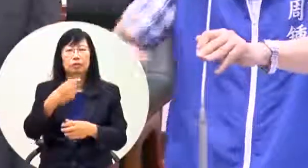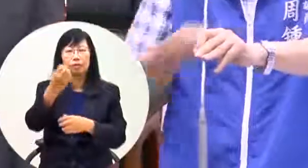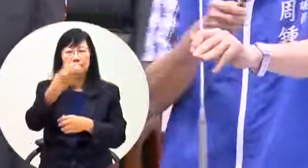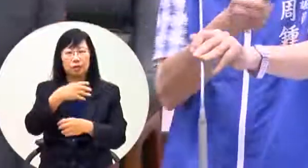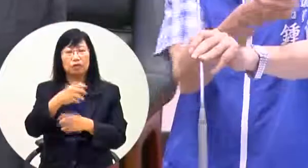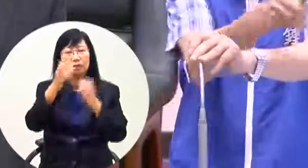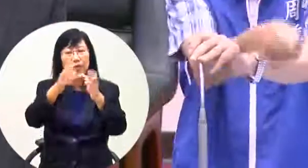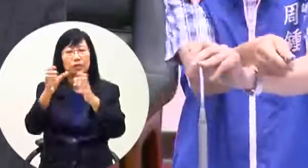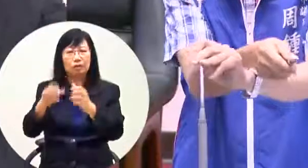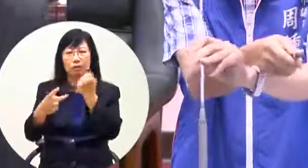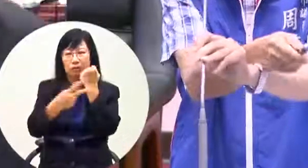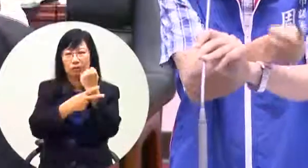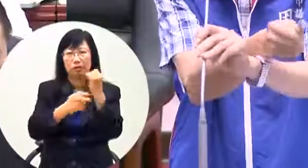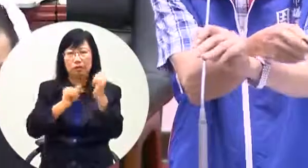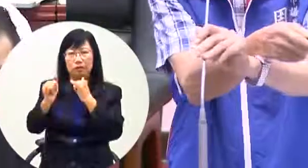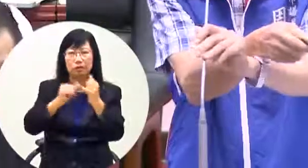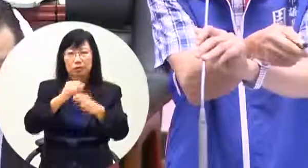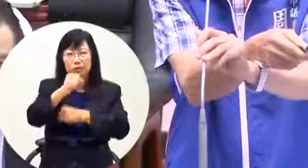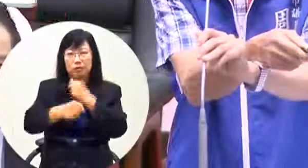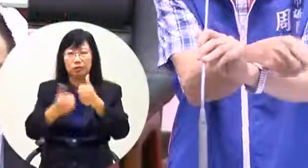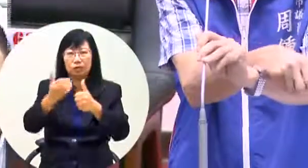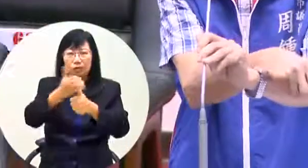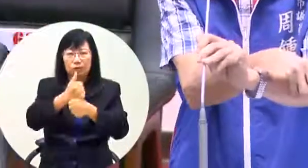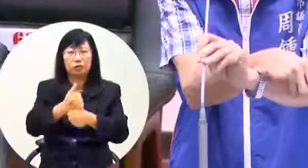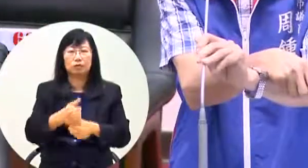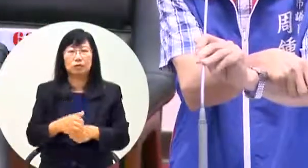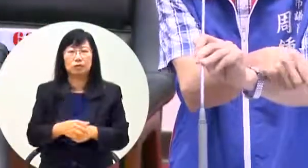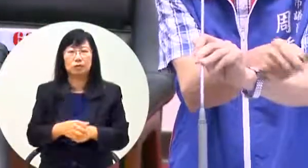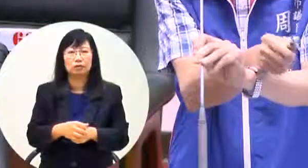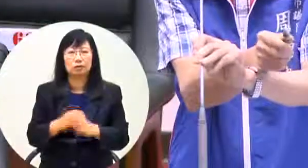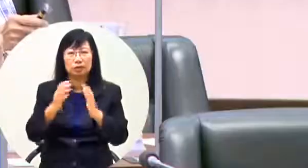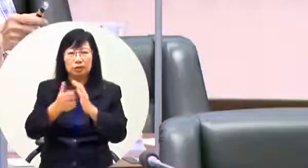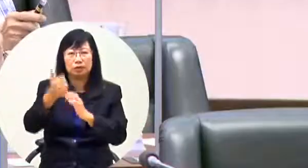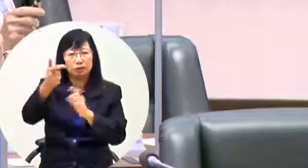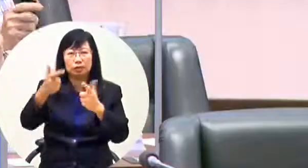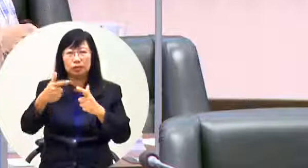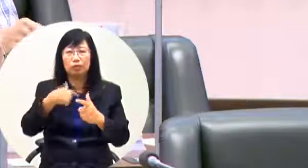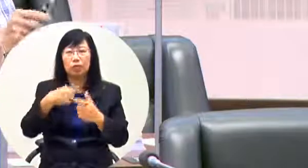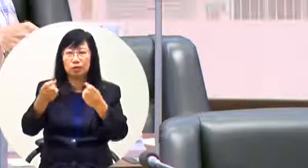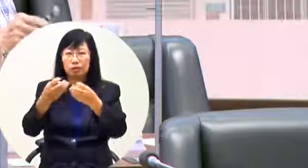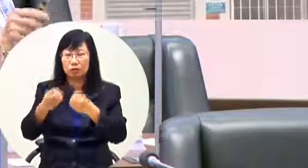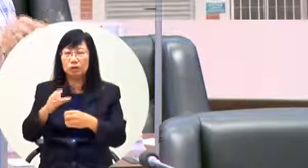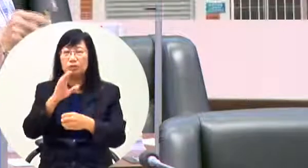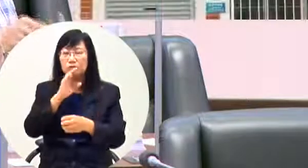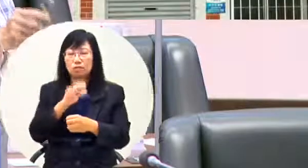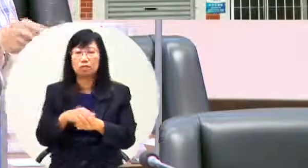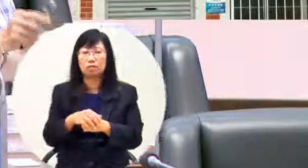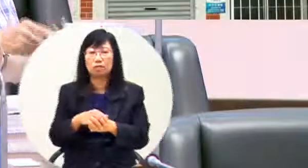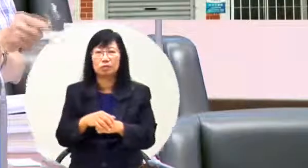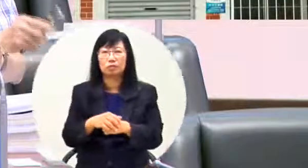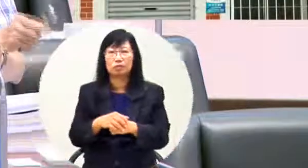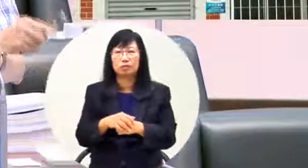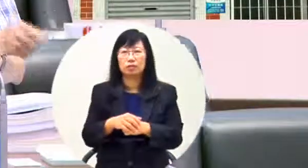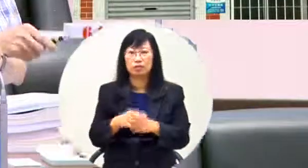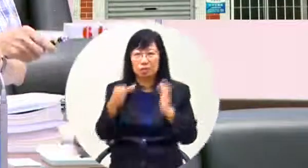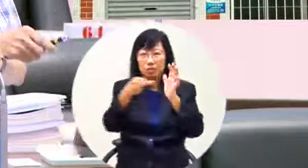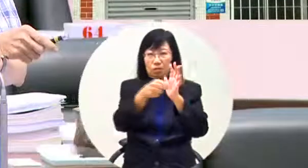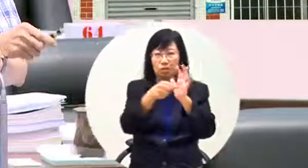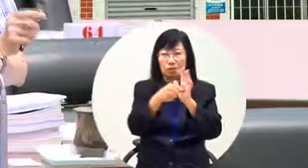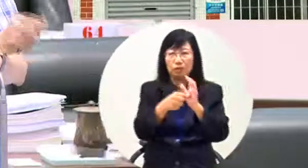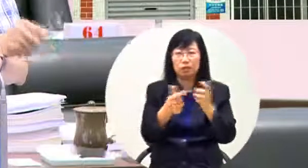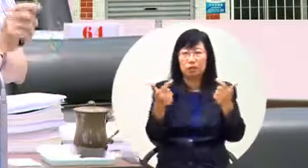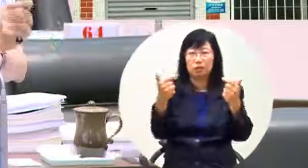不，请坐，市长，讨论者，我刚刚讲的是综合多功能的活动中